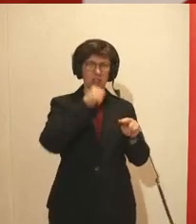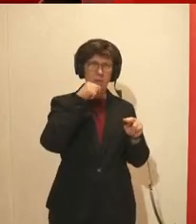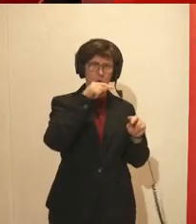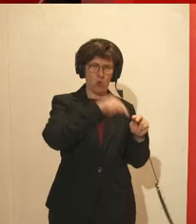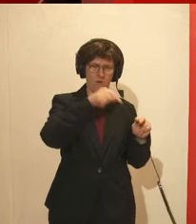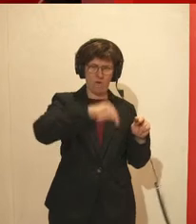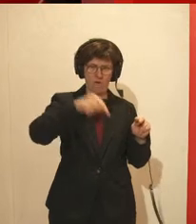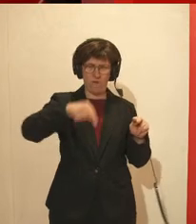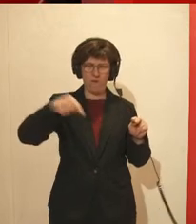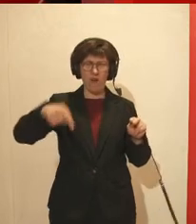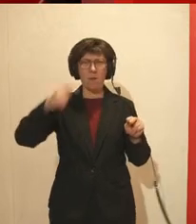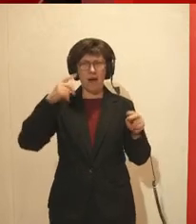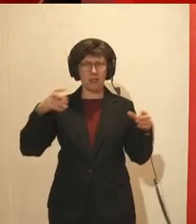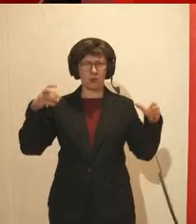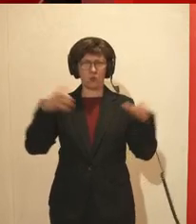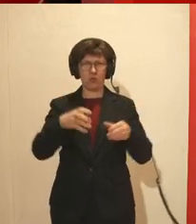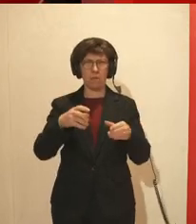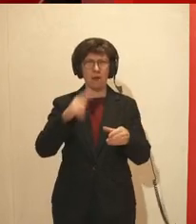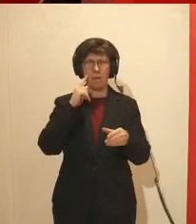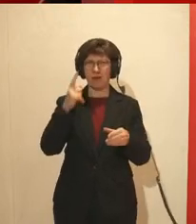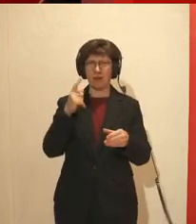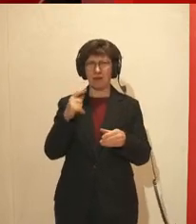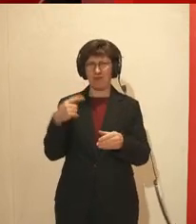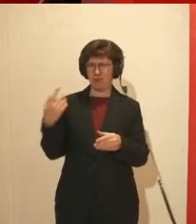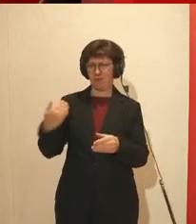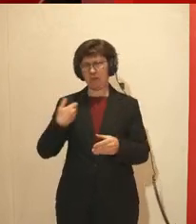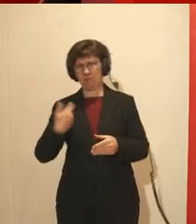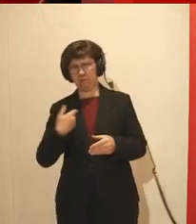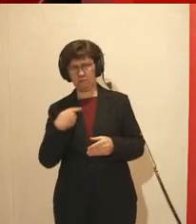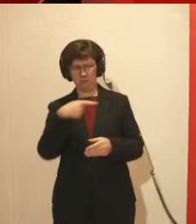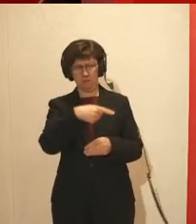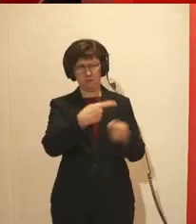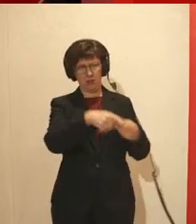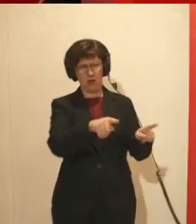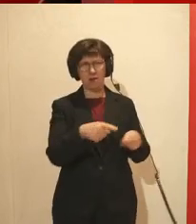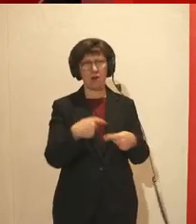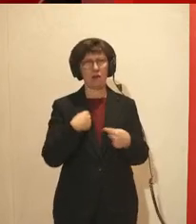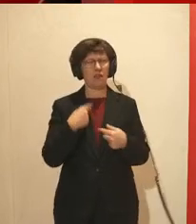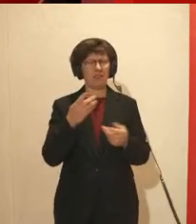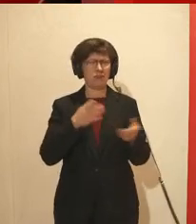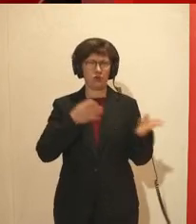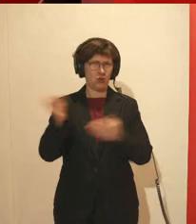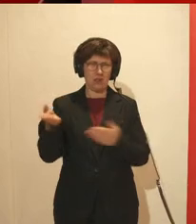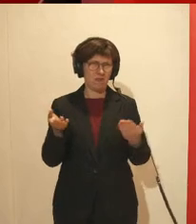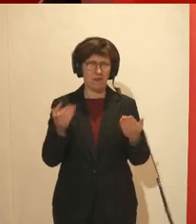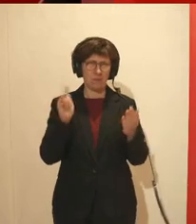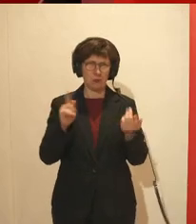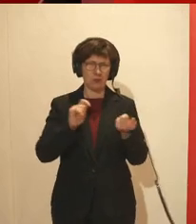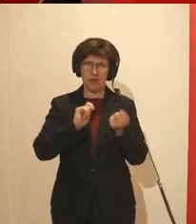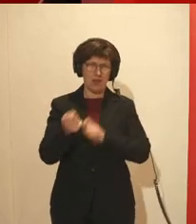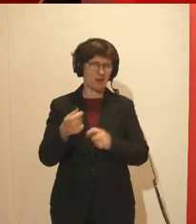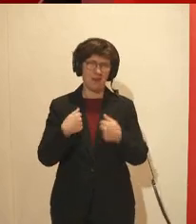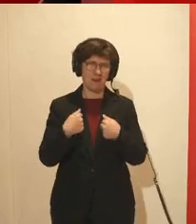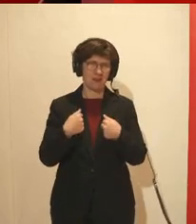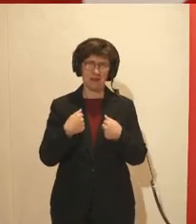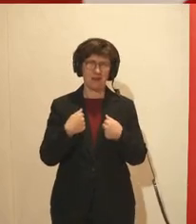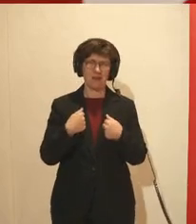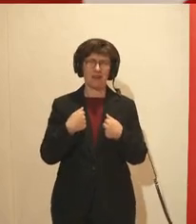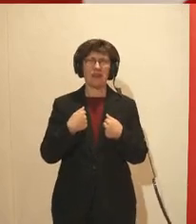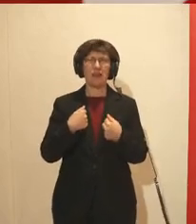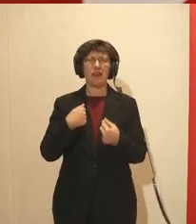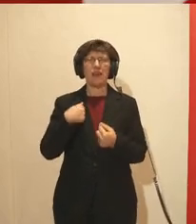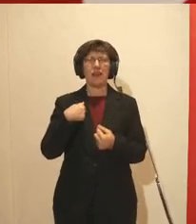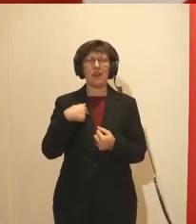gemeinsam main und nicht als die einen und die anderen das ist glaube ich dass was schief gegangen ist und was sich ändern muss ich jedenfalls